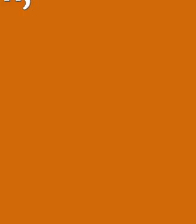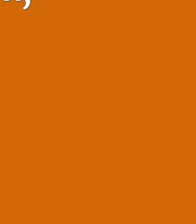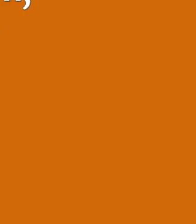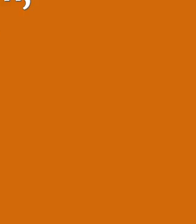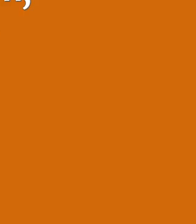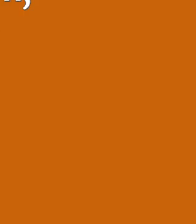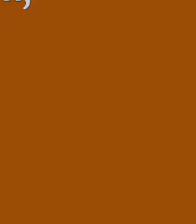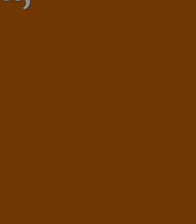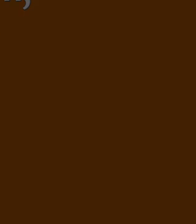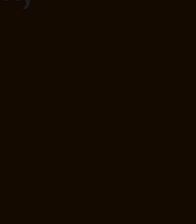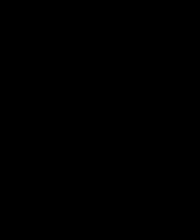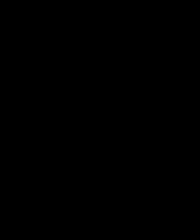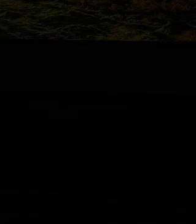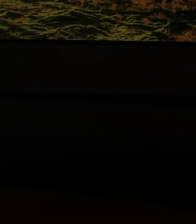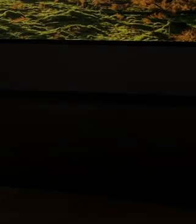Dziękujemy.